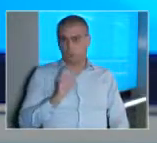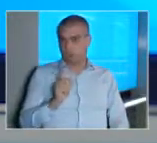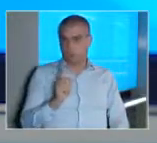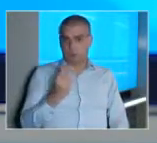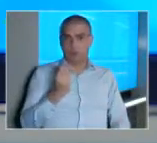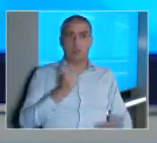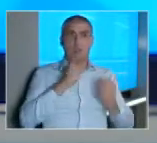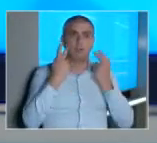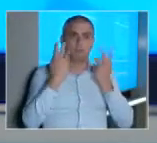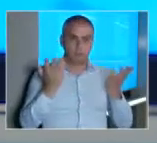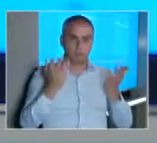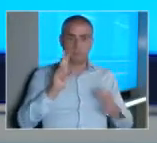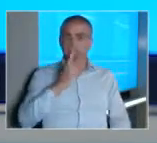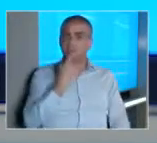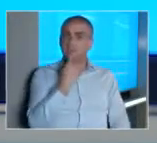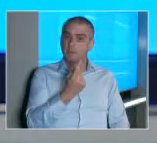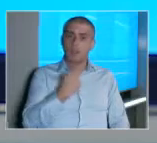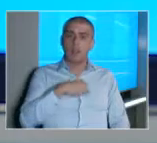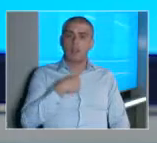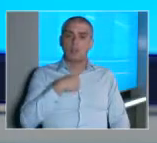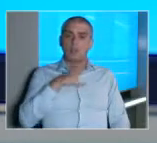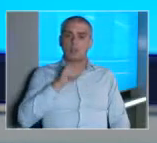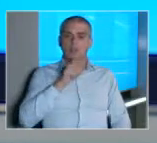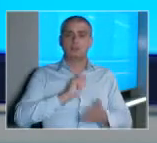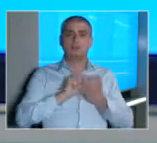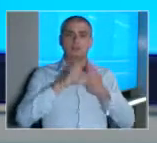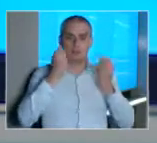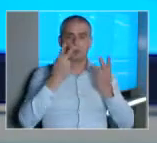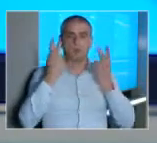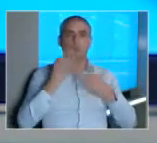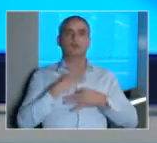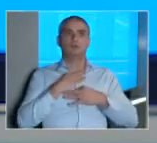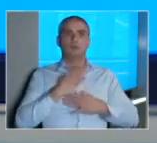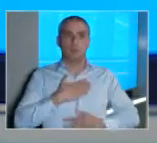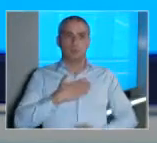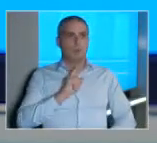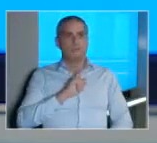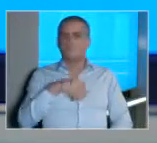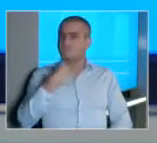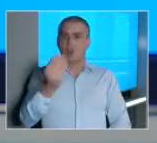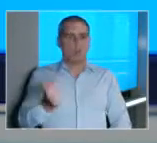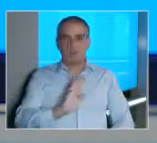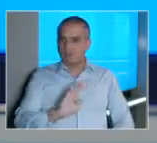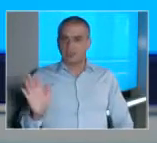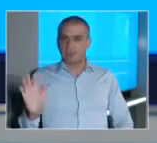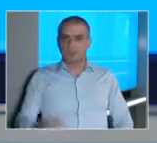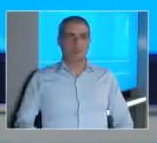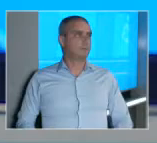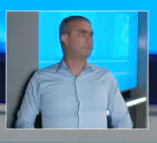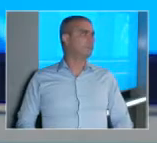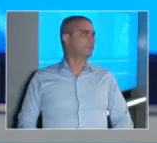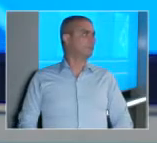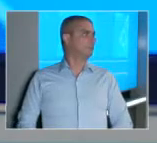הכי משמעותי שגנץ אמר, אנחנו ניקח את תיק החינוך כי הוא חשוב לנו, ולא ניתן אותו לקבוצה. כן, גם זה אמר